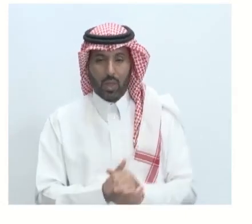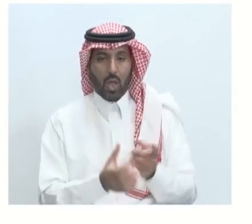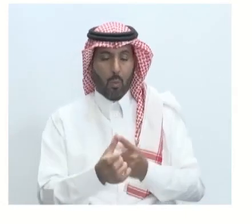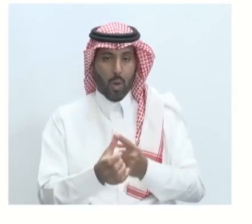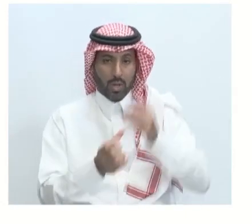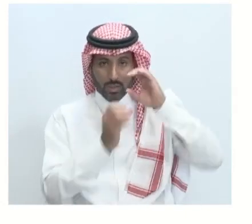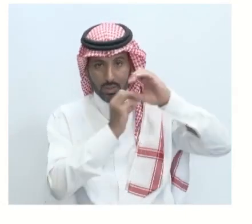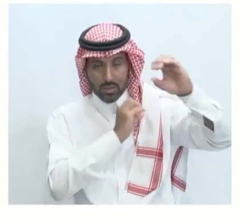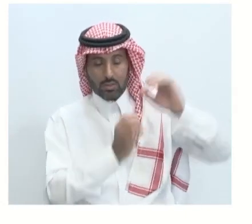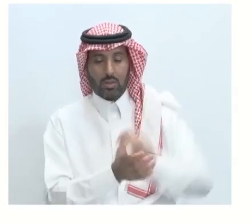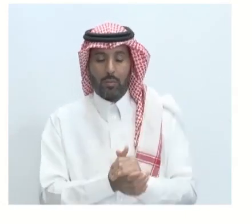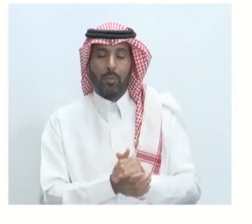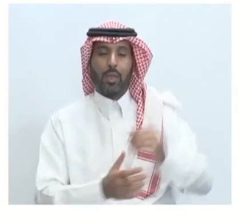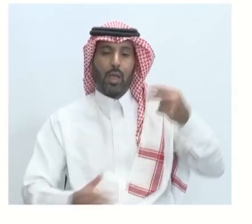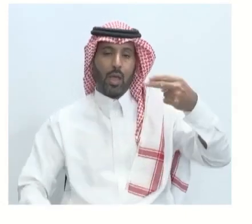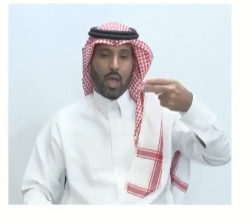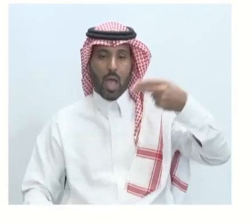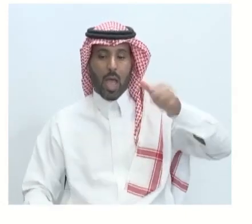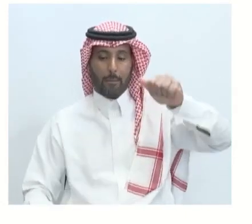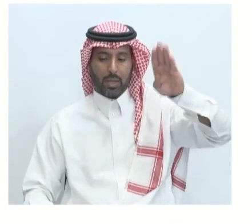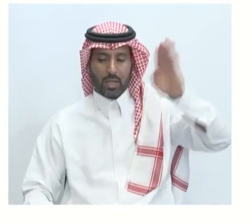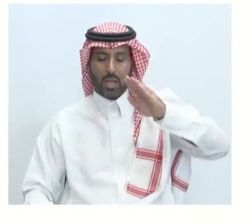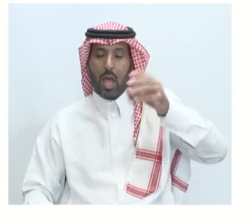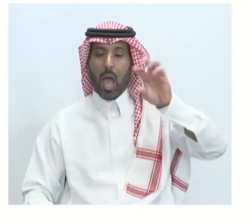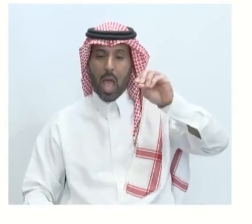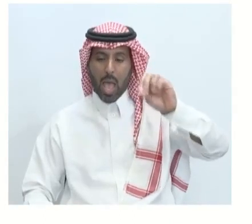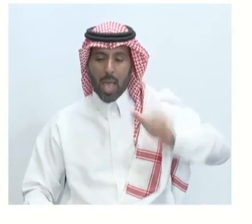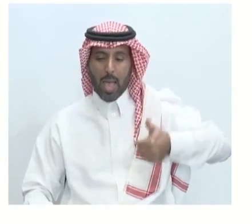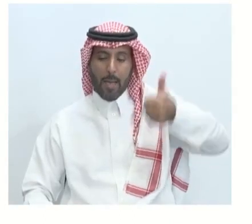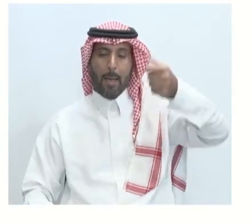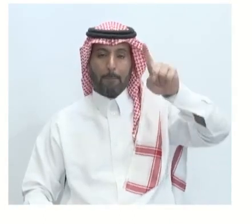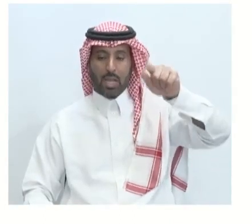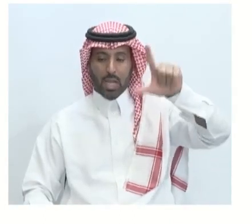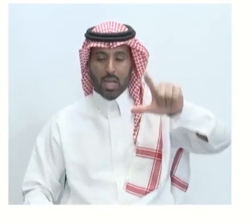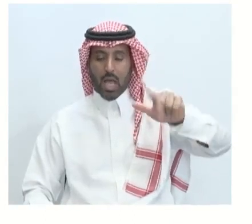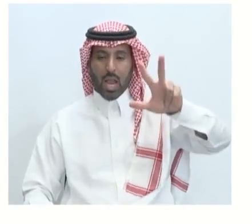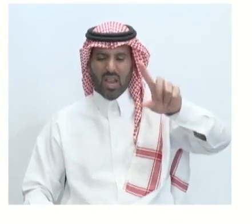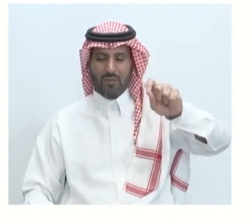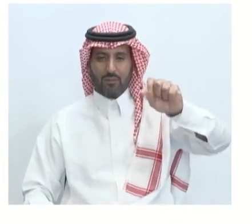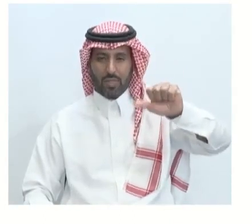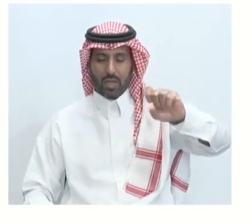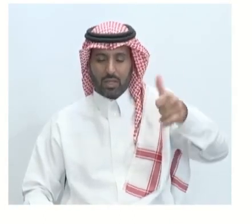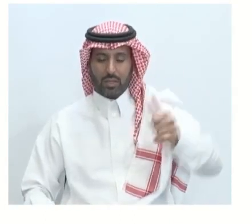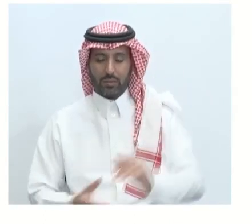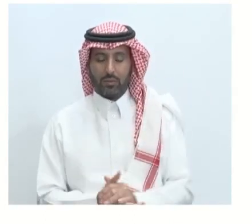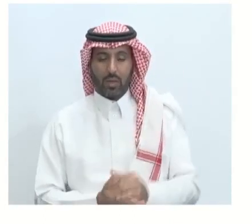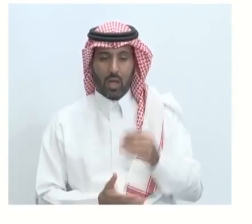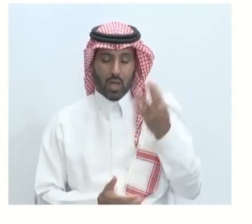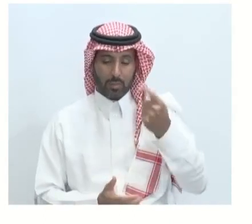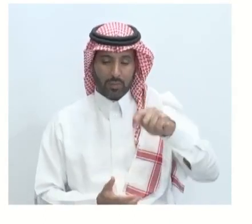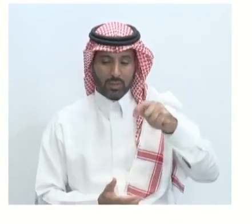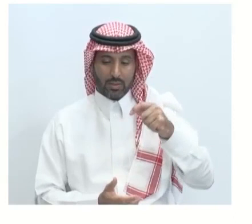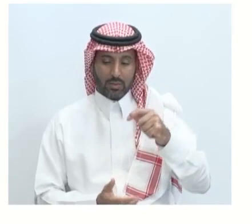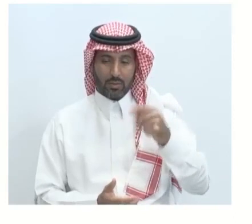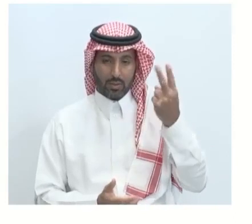تلسكوب هابل الفضائي اتش اس تي له الرمز 4 فاص